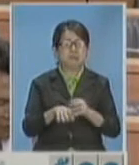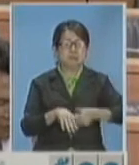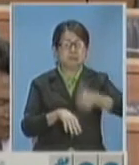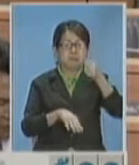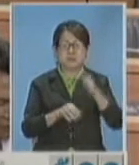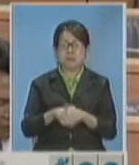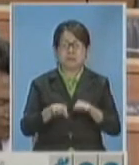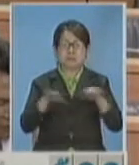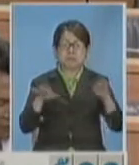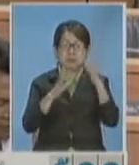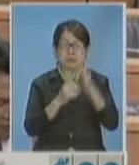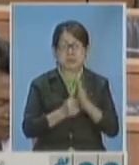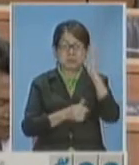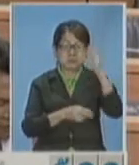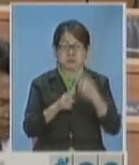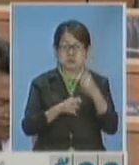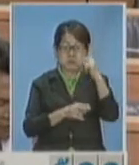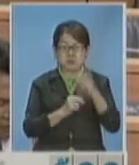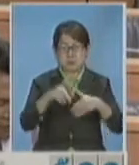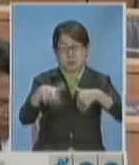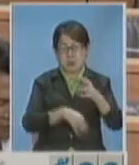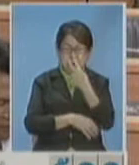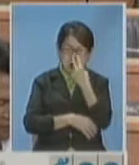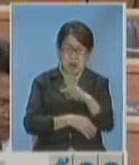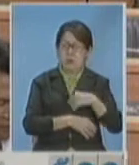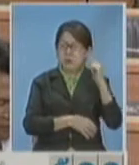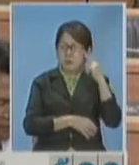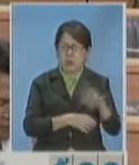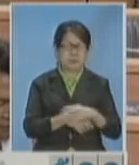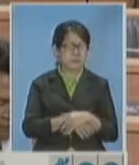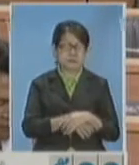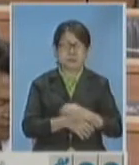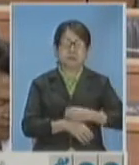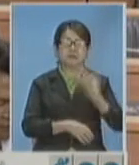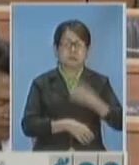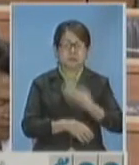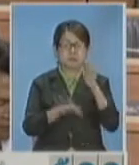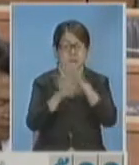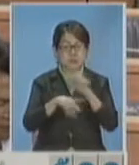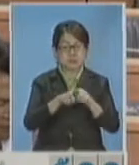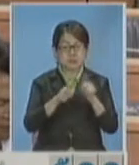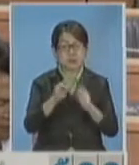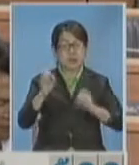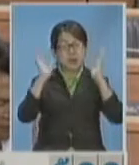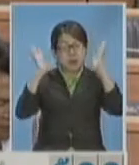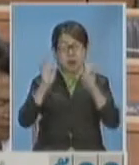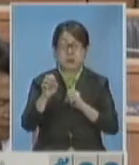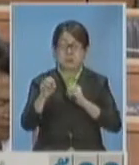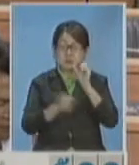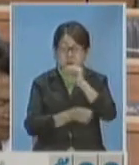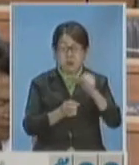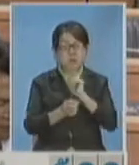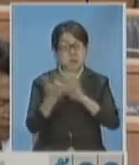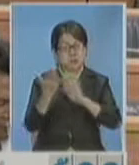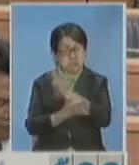และเป็นที่เสื่อมคลายพี่น้องประชาชนที่เขาเห็นเขารู้เขาบอกเวทีนี้เนี่ยมันไม่ได้ทำเพื่อประโยชน์ประเทศชาติอ้างประเทศชาติอ้าง